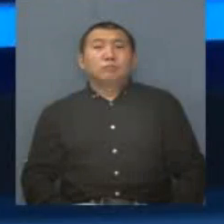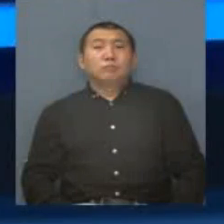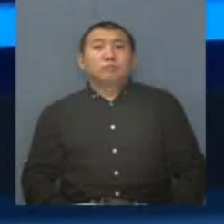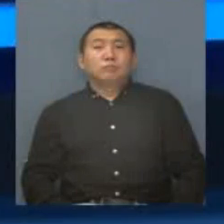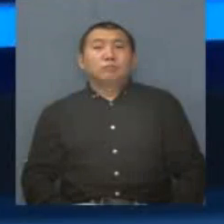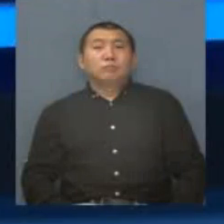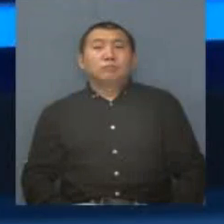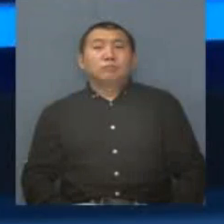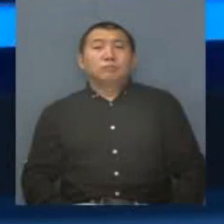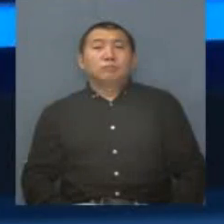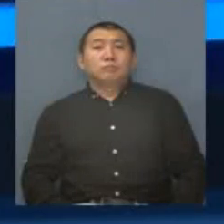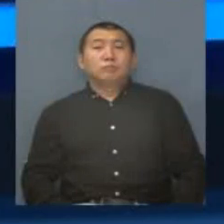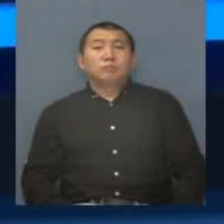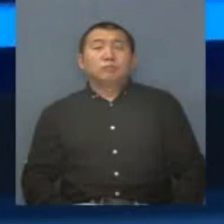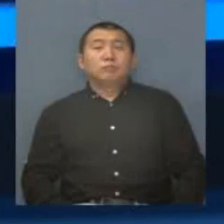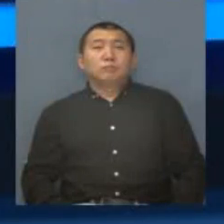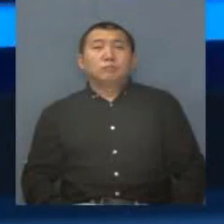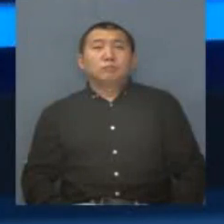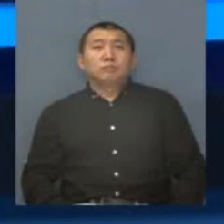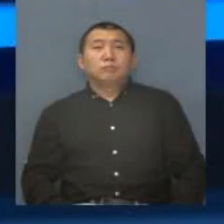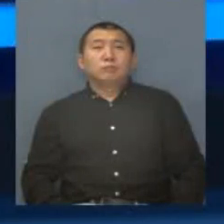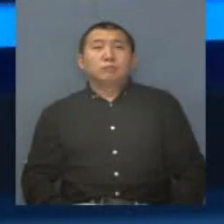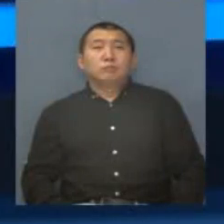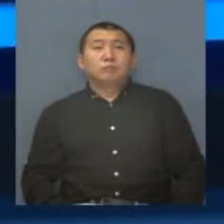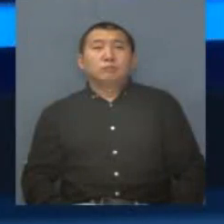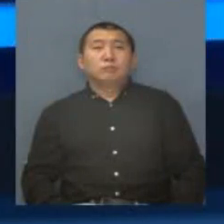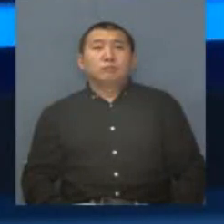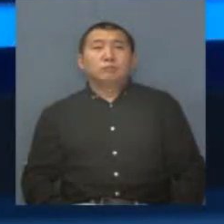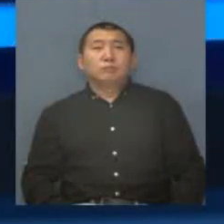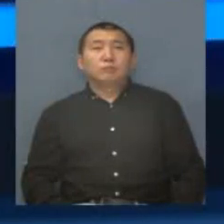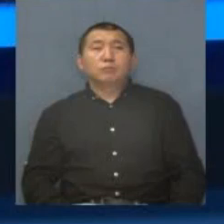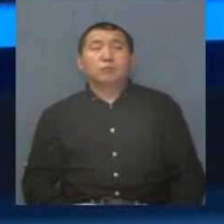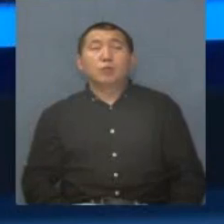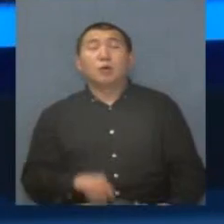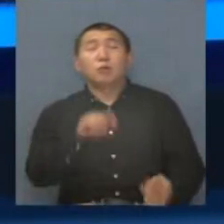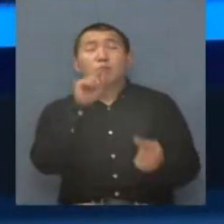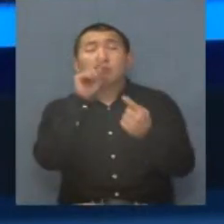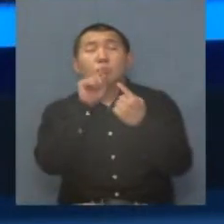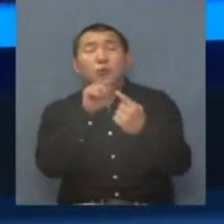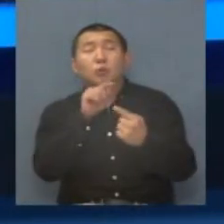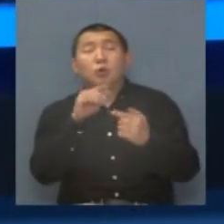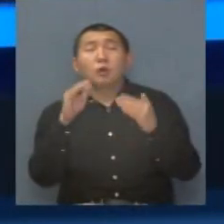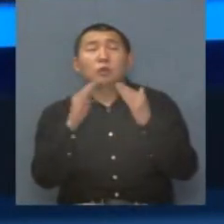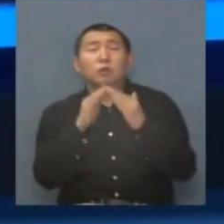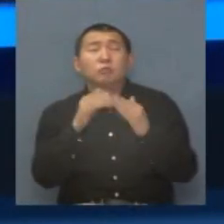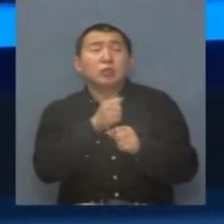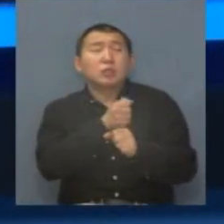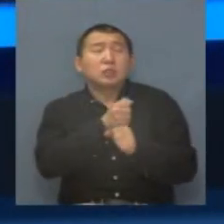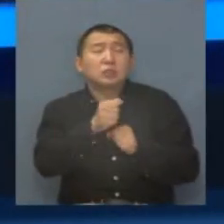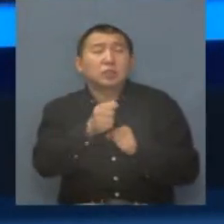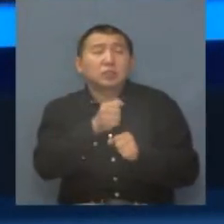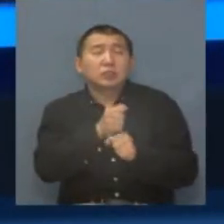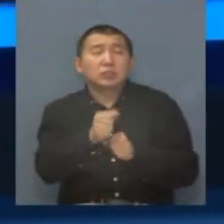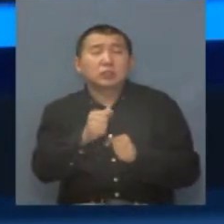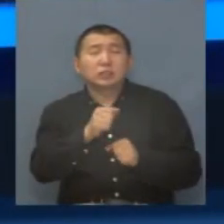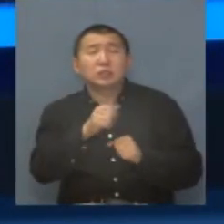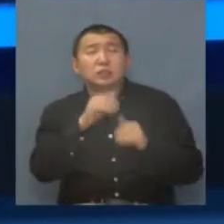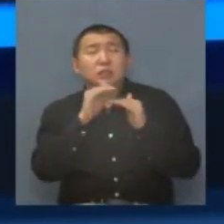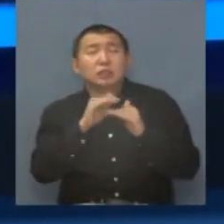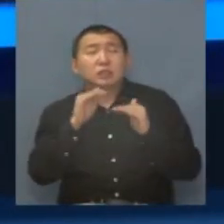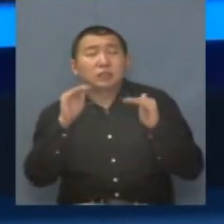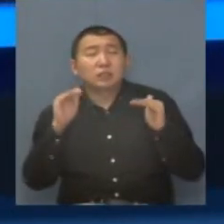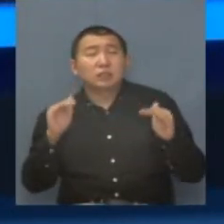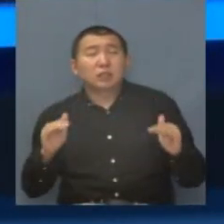Өзгеземе мәліметтер облыс орталығында кәмелетке толмағандарға қатысты зорлық-зомбылық жағдайларын тергеу және тәуекелдерді